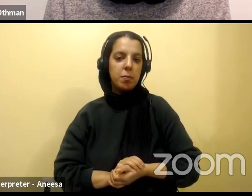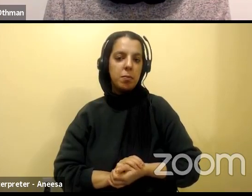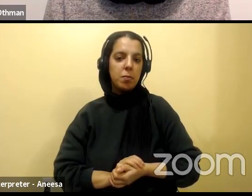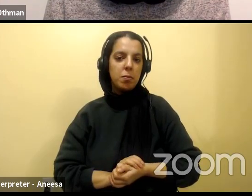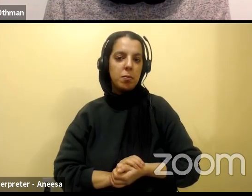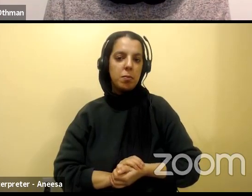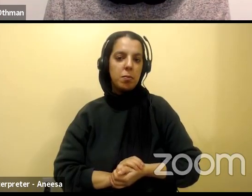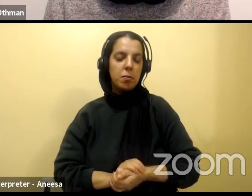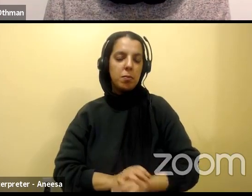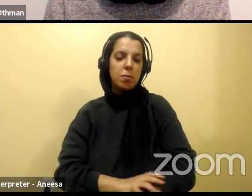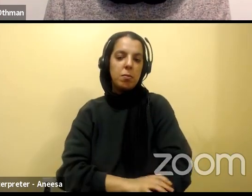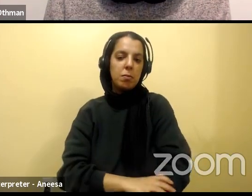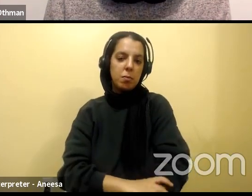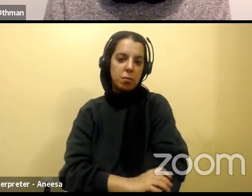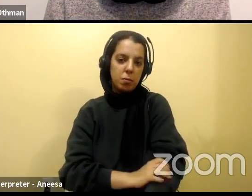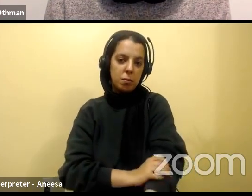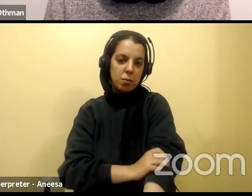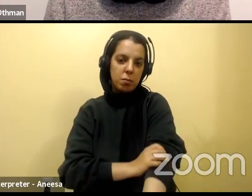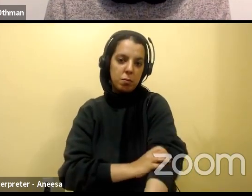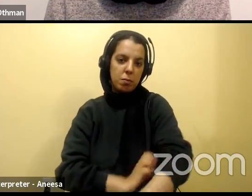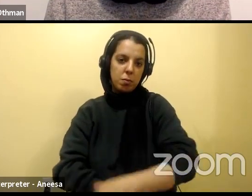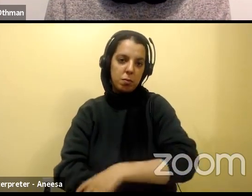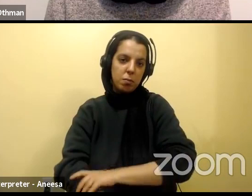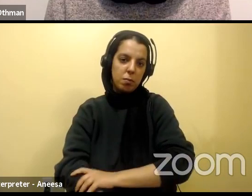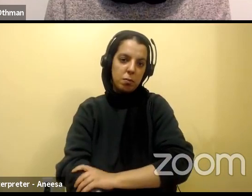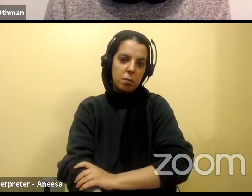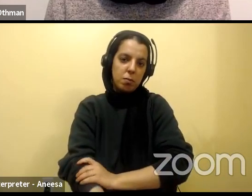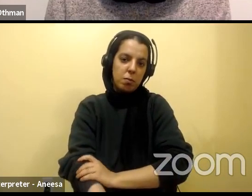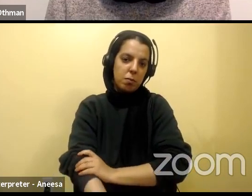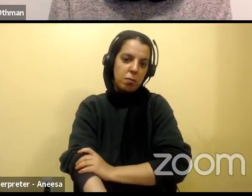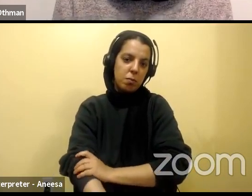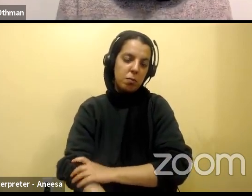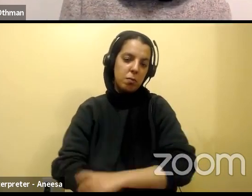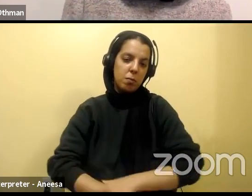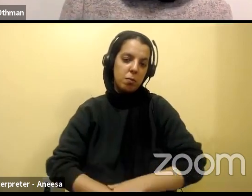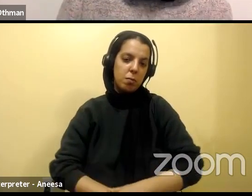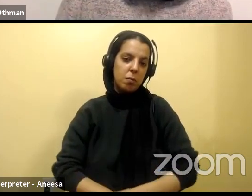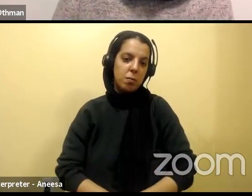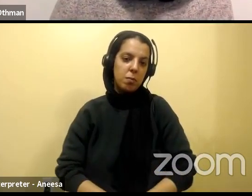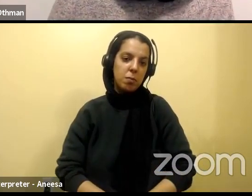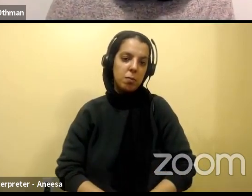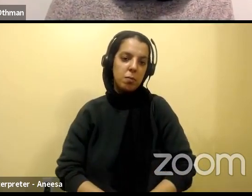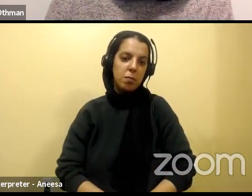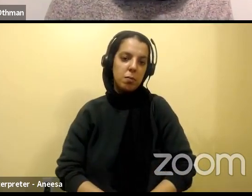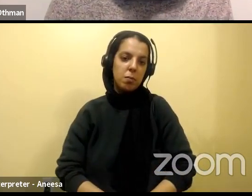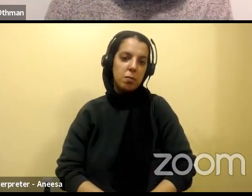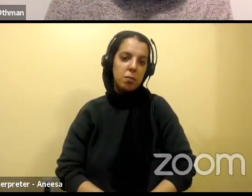ما استسلم وأثبت للمجتمع بإنه كل شيء حكوا عن موضوع